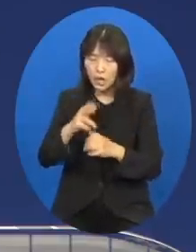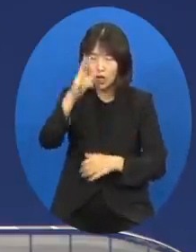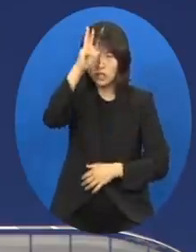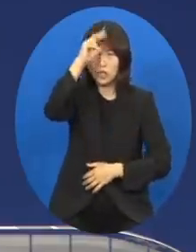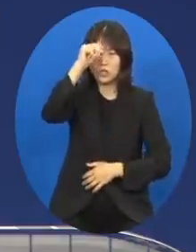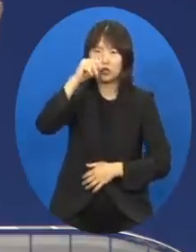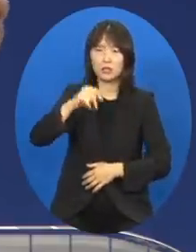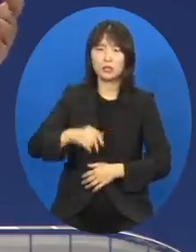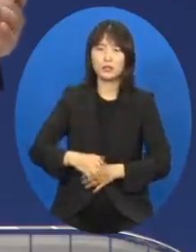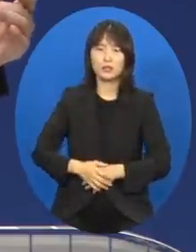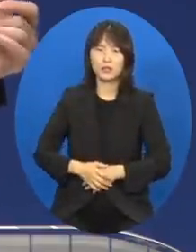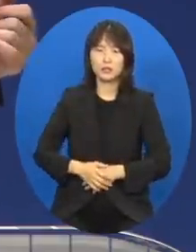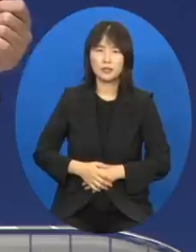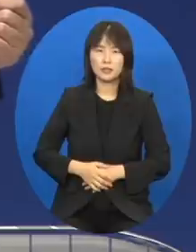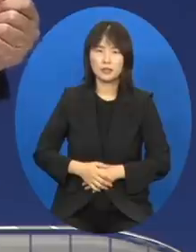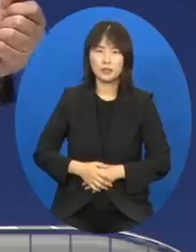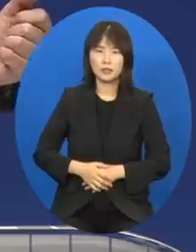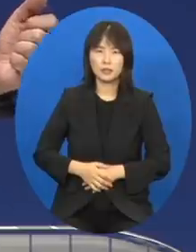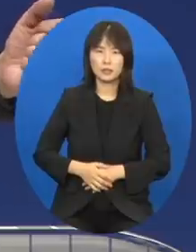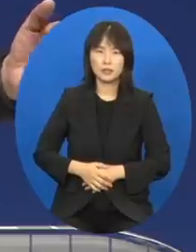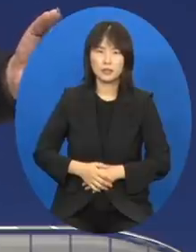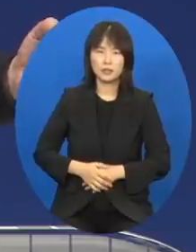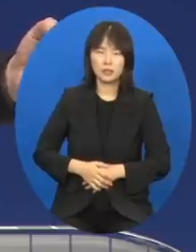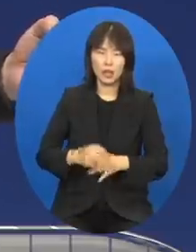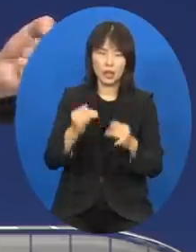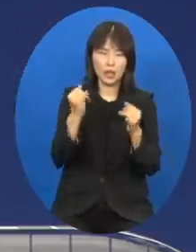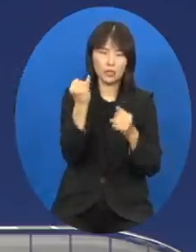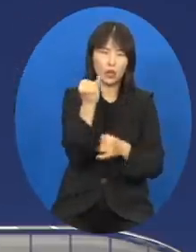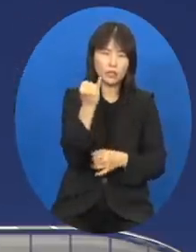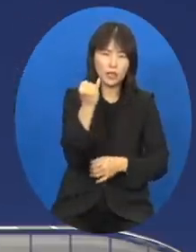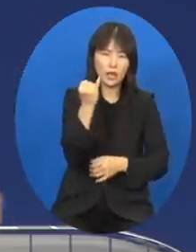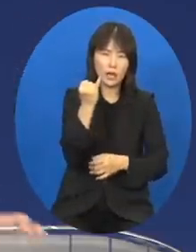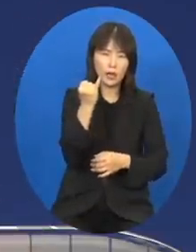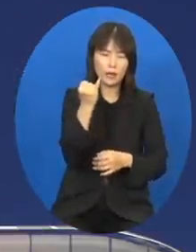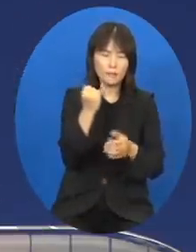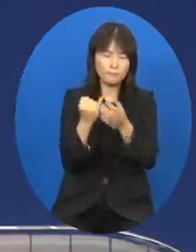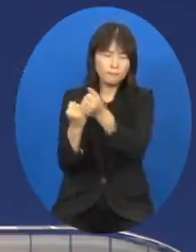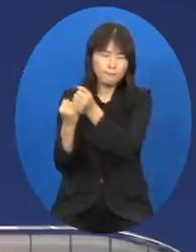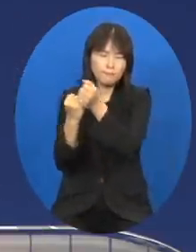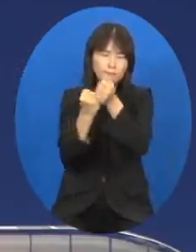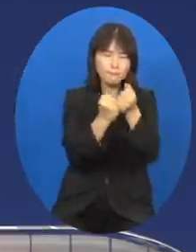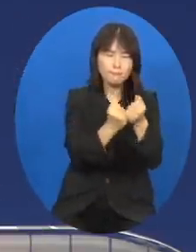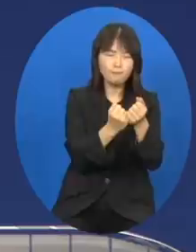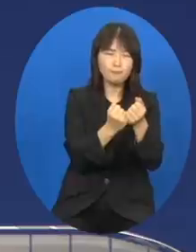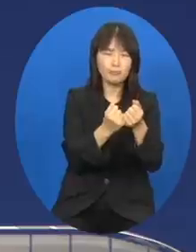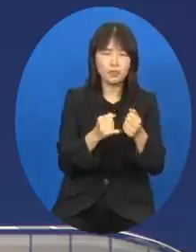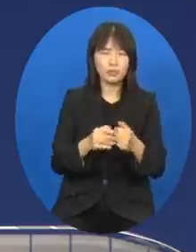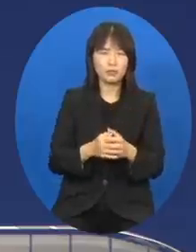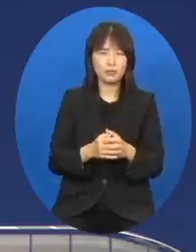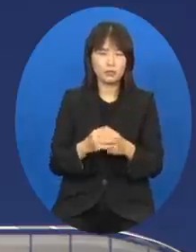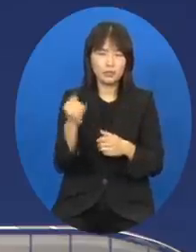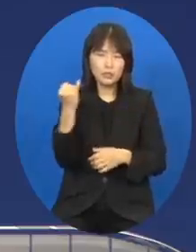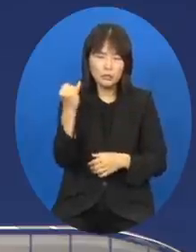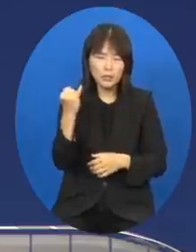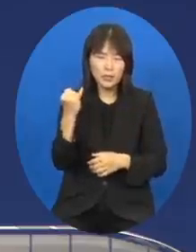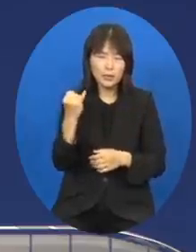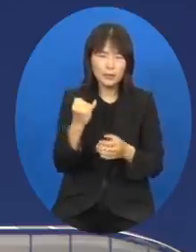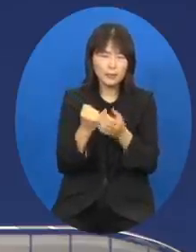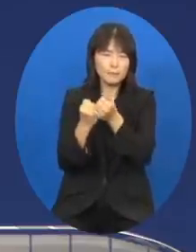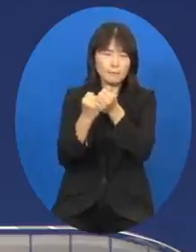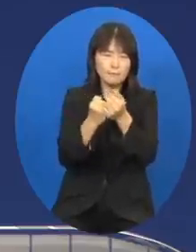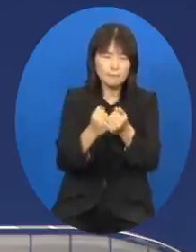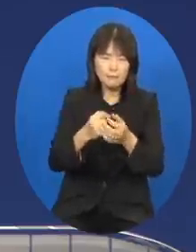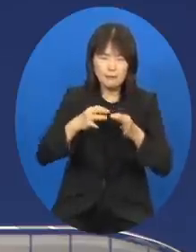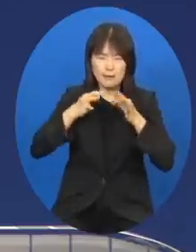경찰관이 그 행여자 한 사람을 막 끌고 나가시는 거예요. 근데 그분이 끌려 나가면서